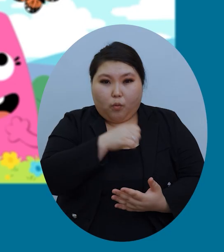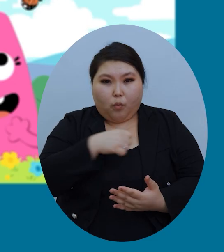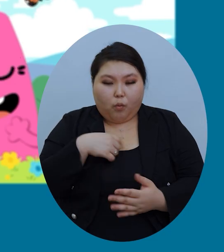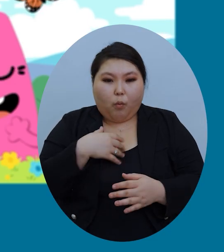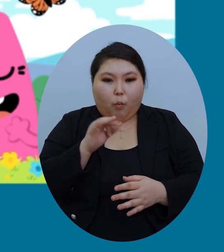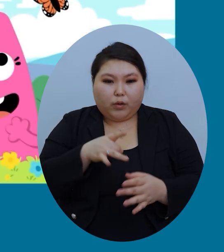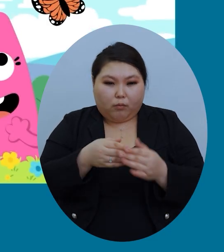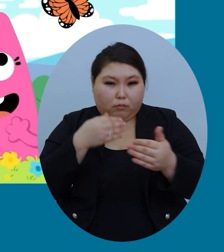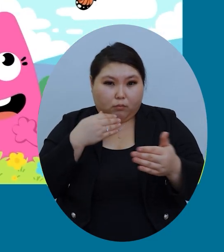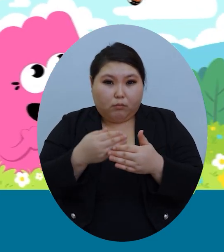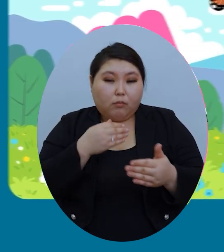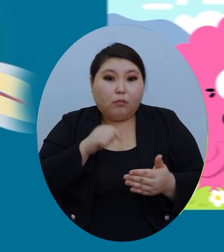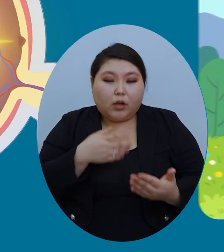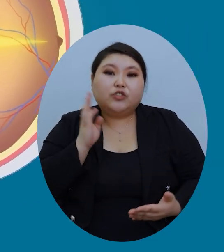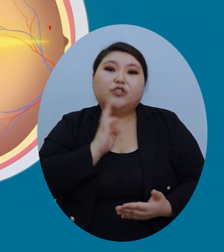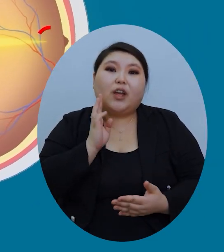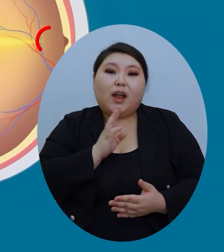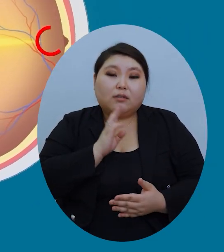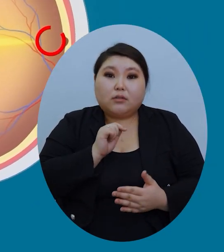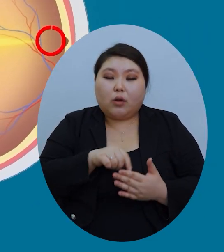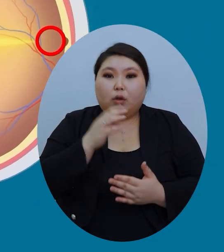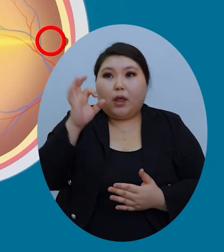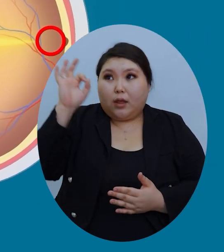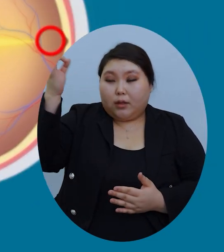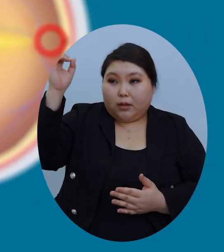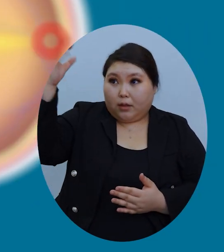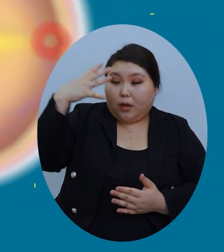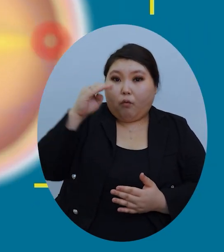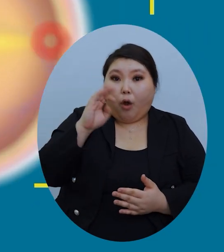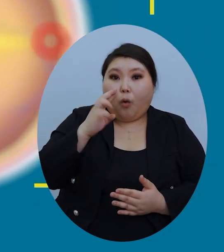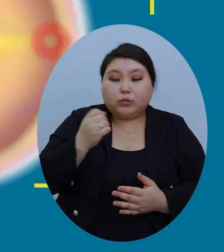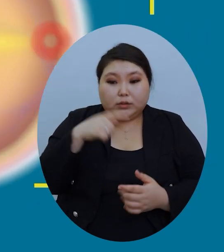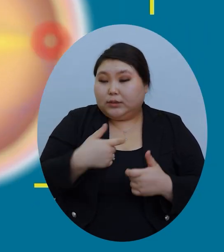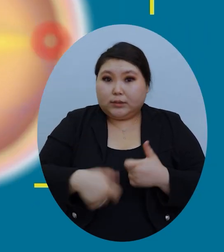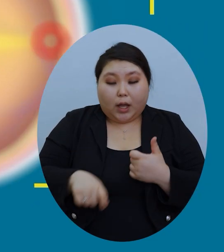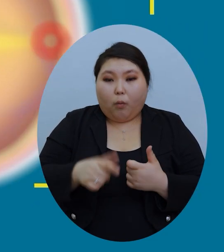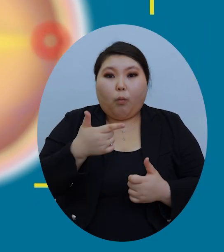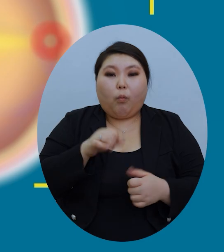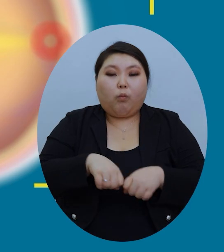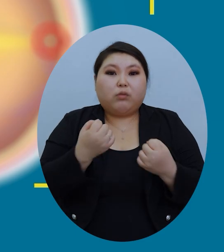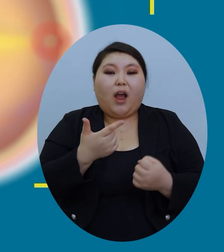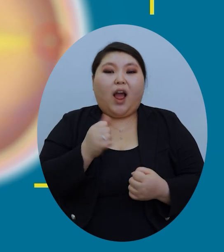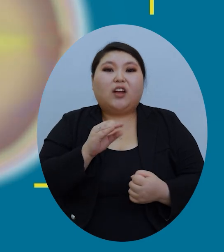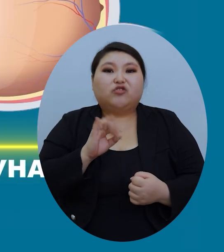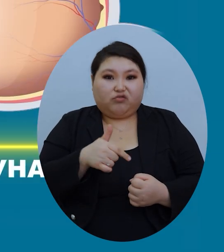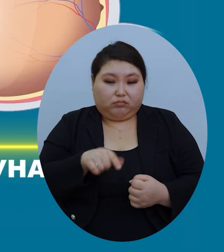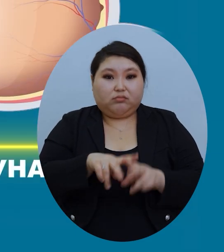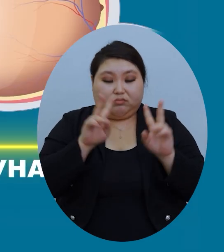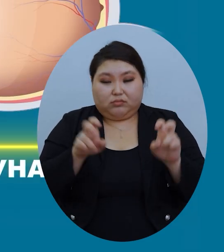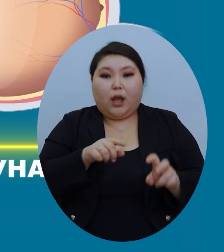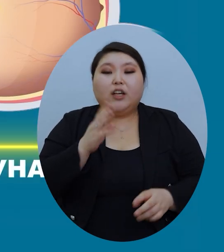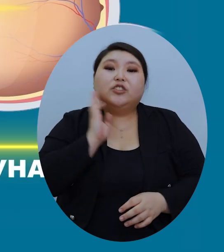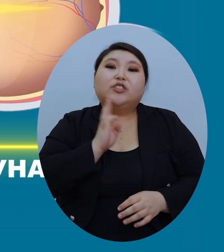уртын хэмжээнээс болоод шар толбон дээр гэрлийн фокус ирж таарахгүй байхыг хугарлын гажиг гэдэг. Шар